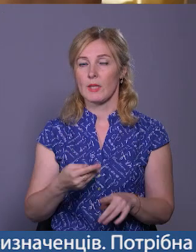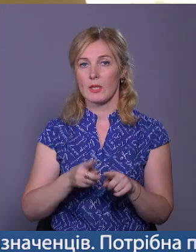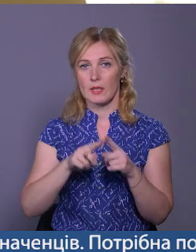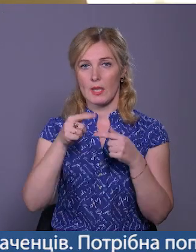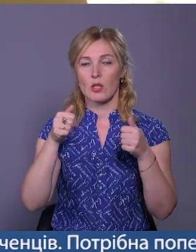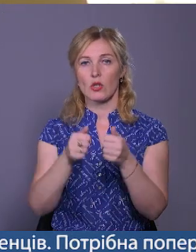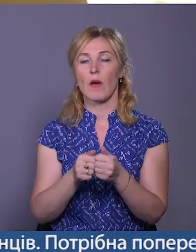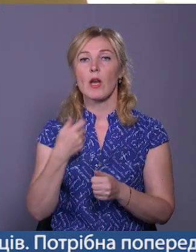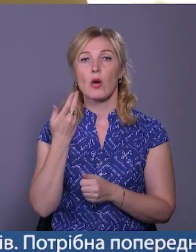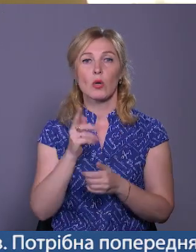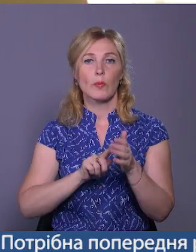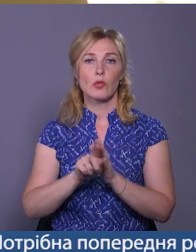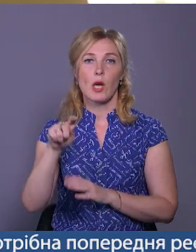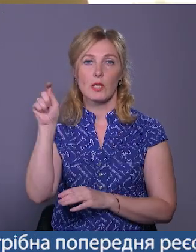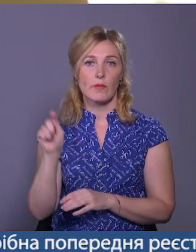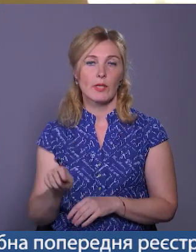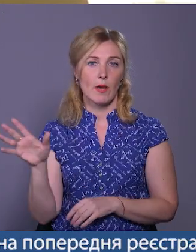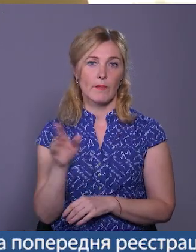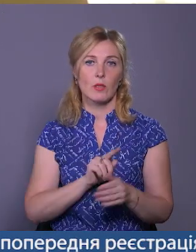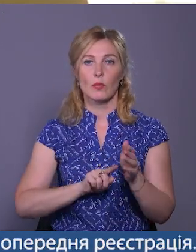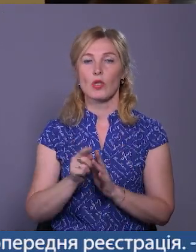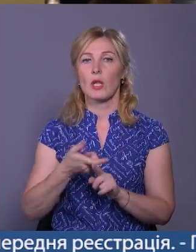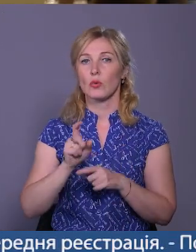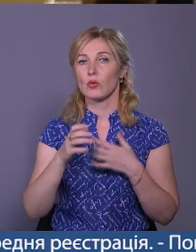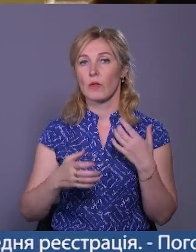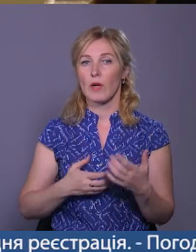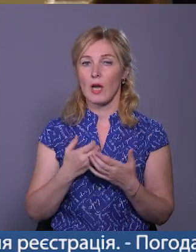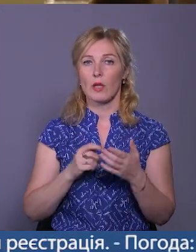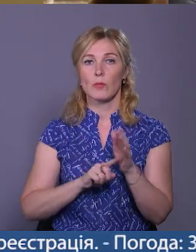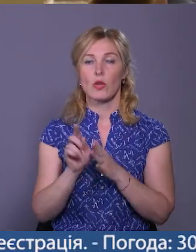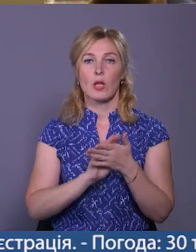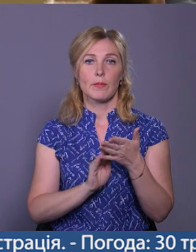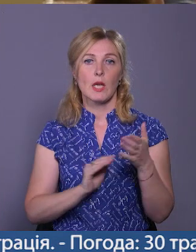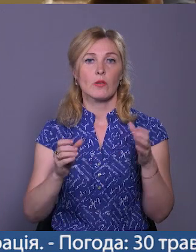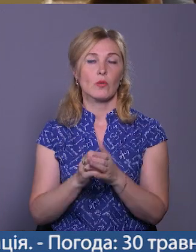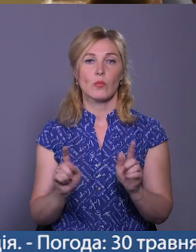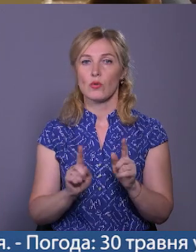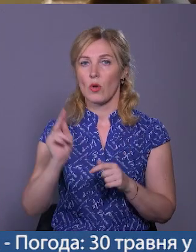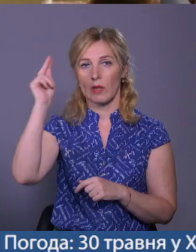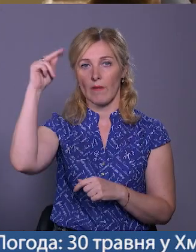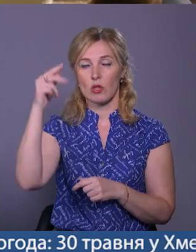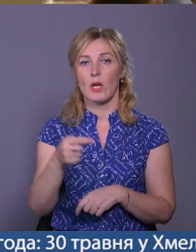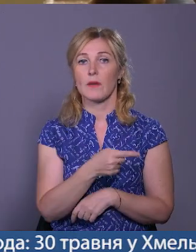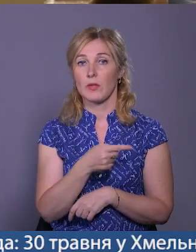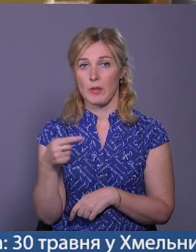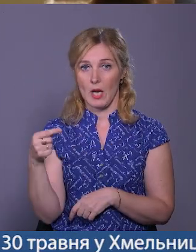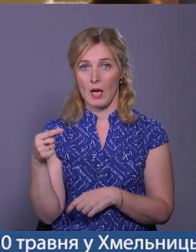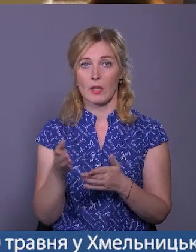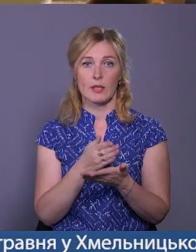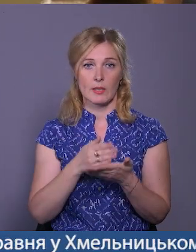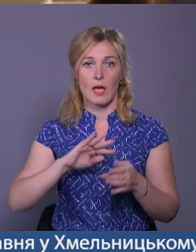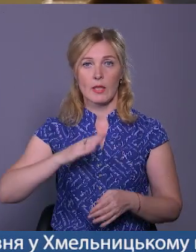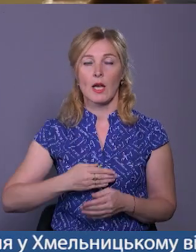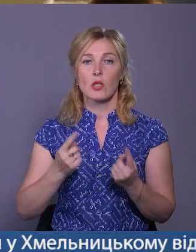цій державі коли почалася війна всі почали дуже хвилюватися почали писати в групи що навчання відміняється і Наші